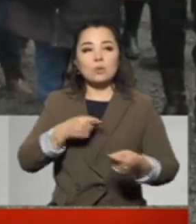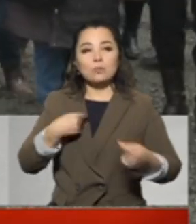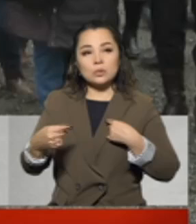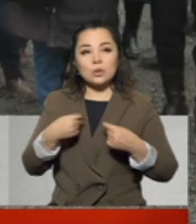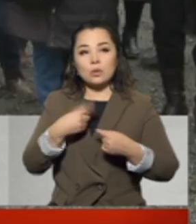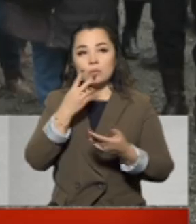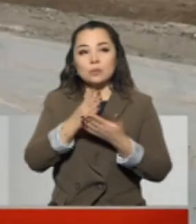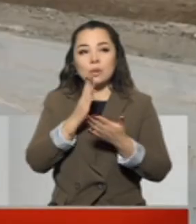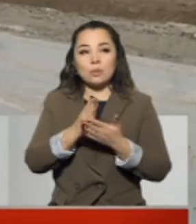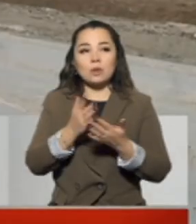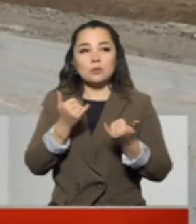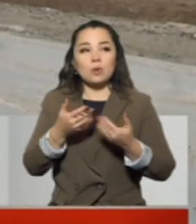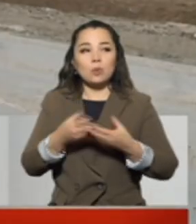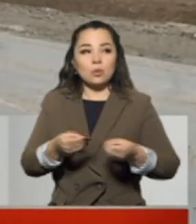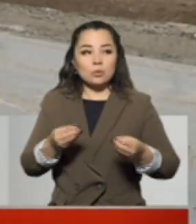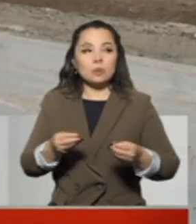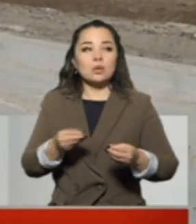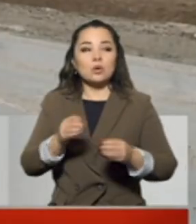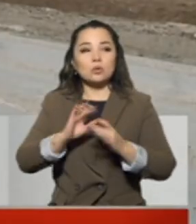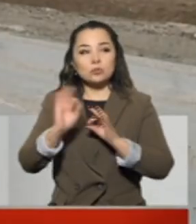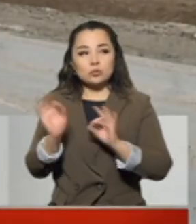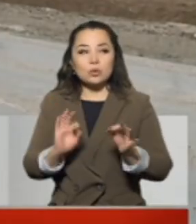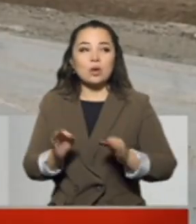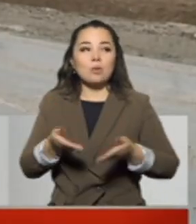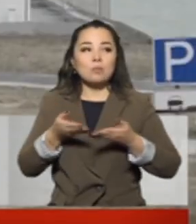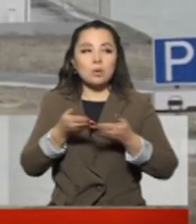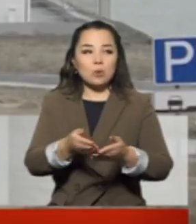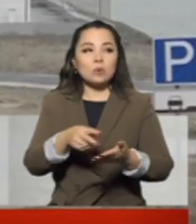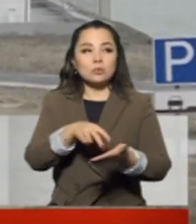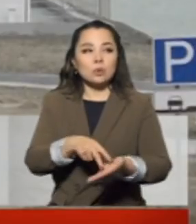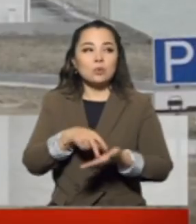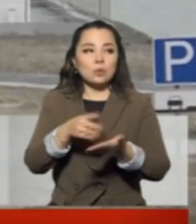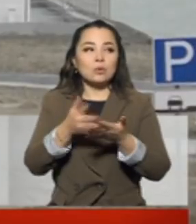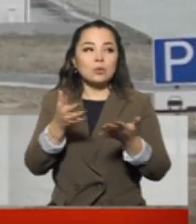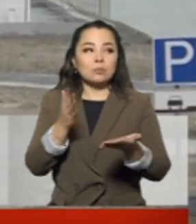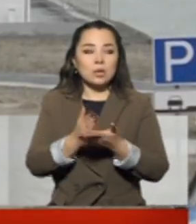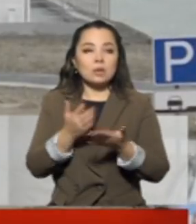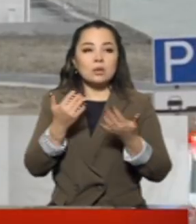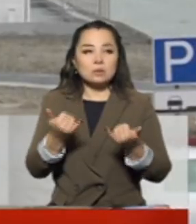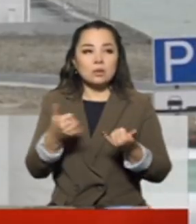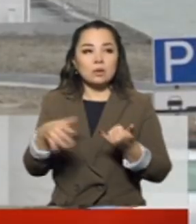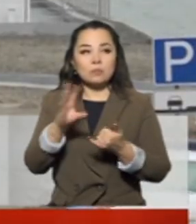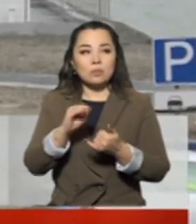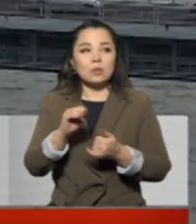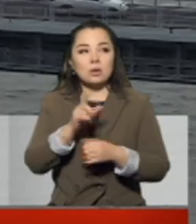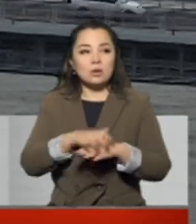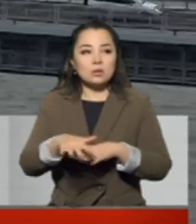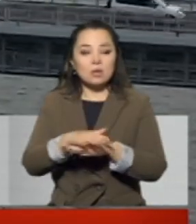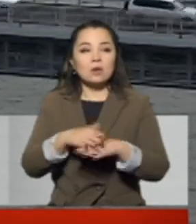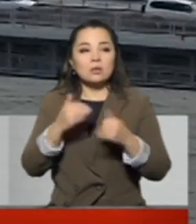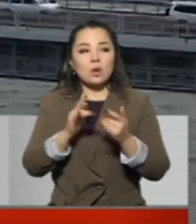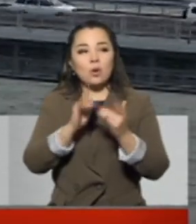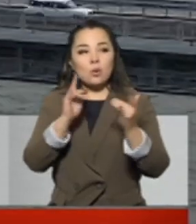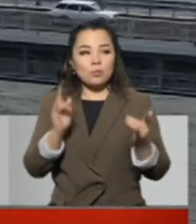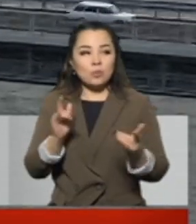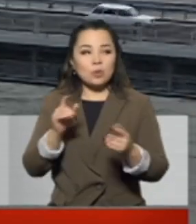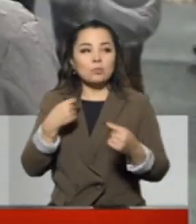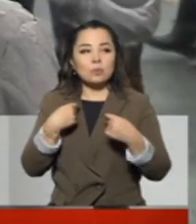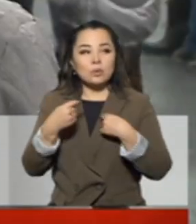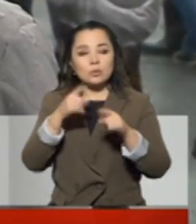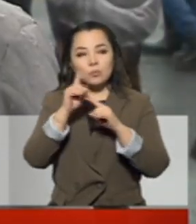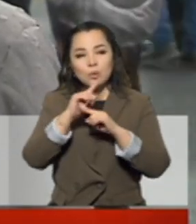азабынан құтылды. Көктем мен күзде паромның жүруінен тұруы көп болатын. Ең бастысы енді бұрынғы қалқымалы көпірдегідей нөпір